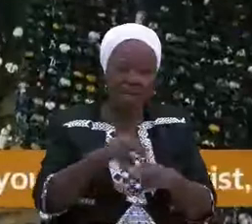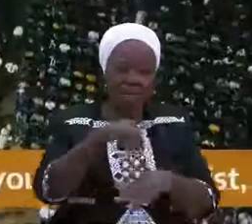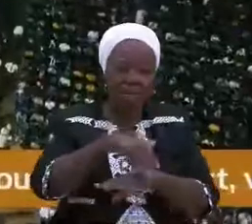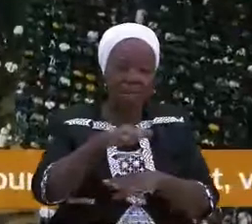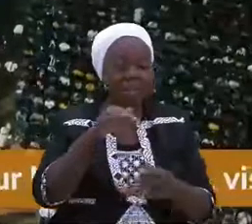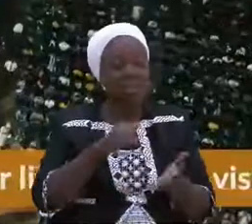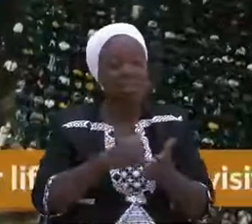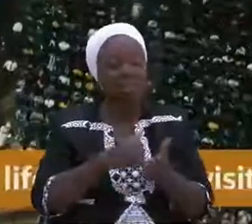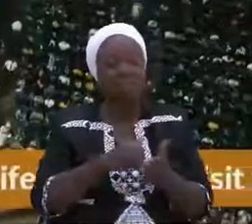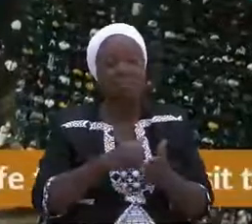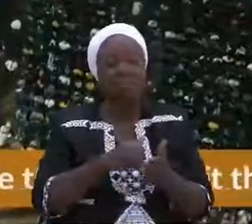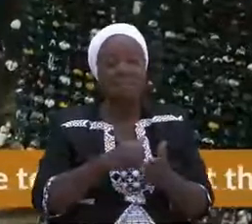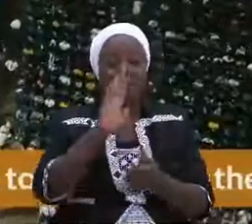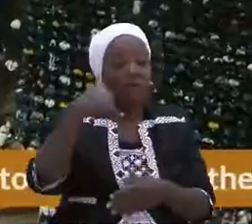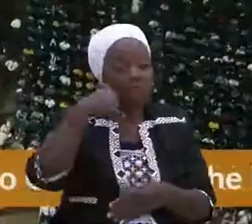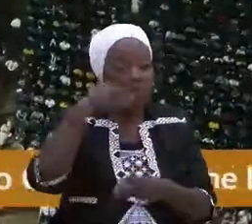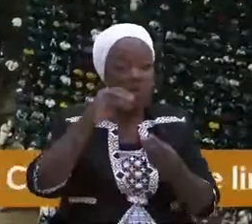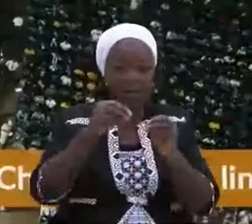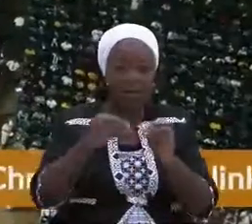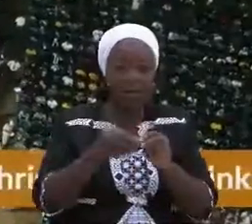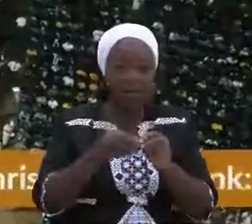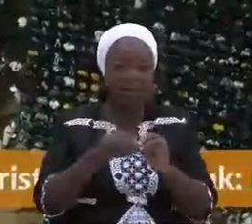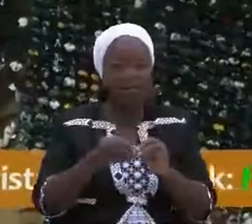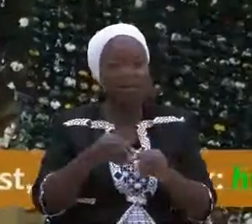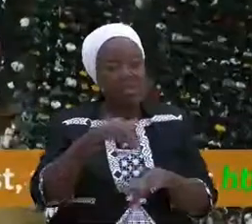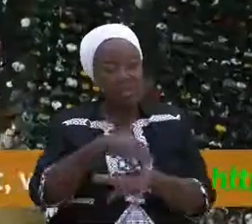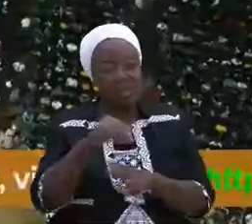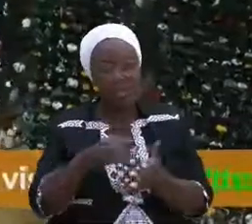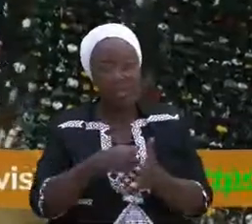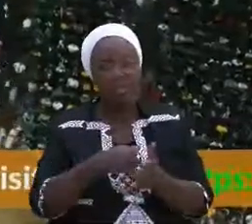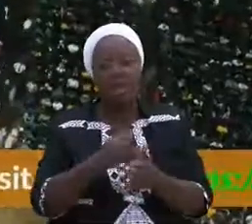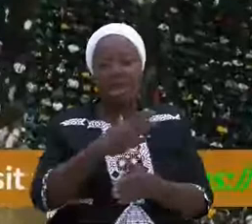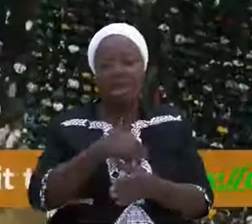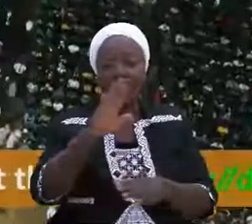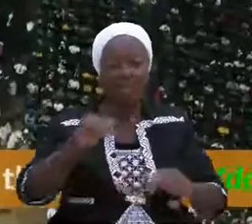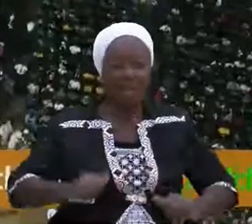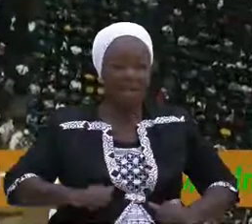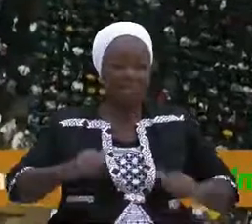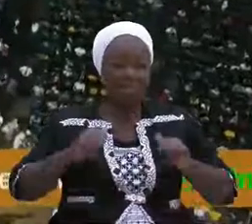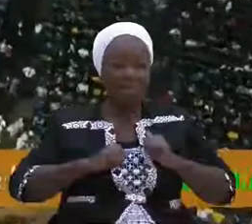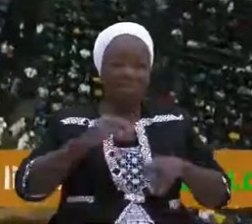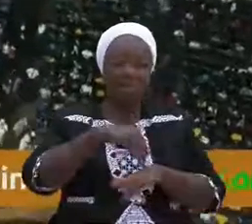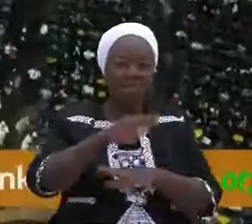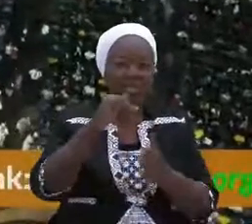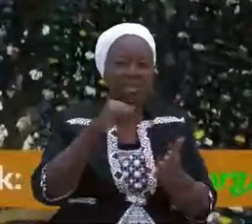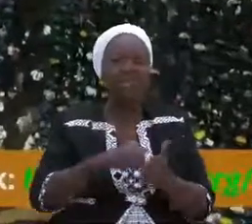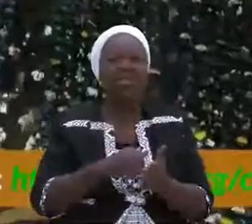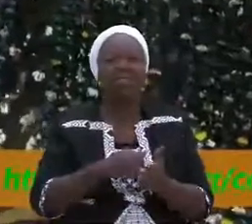Remplissez le formulaire ou envoyez votre nom, prénom, adresse, numéro de téléphone et adresse mail.